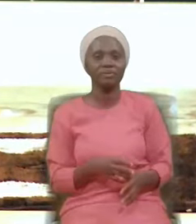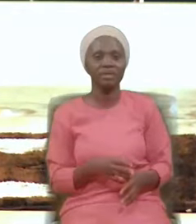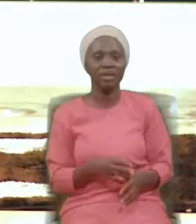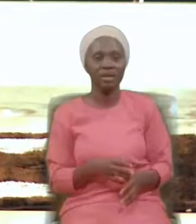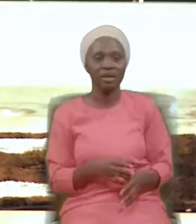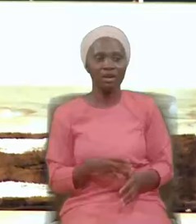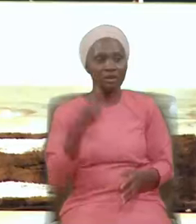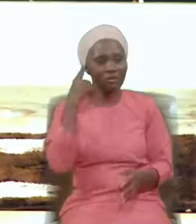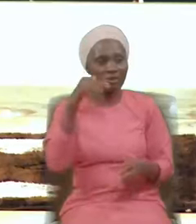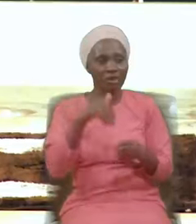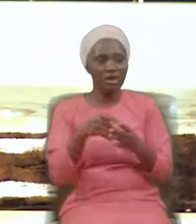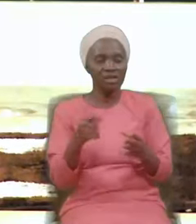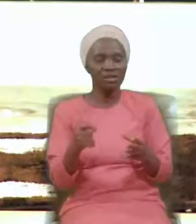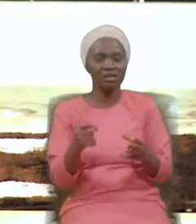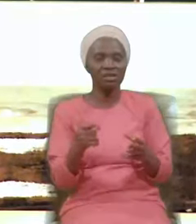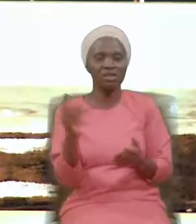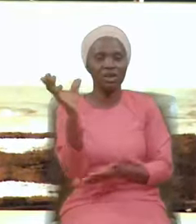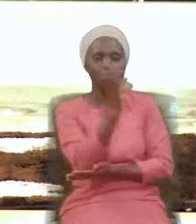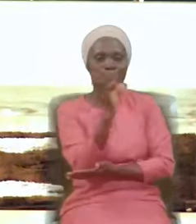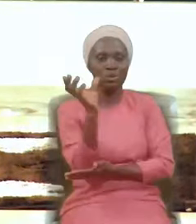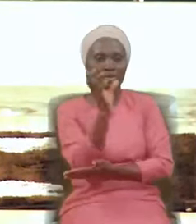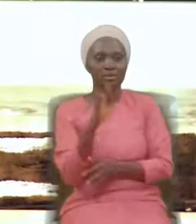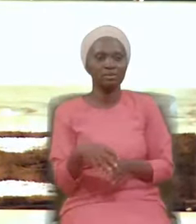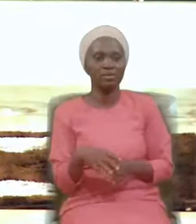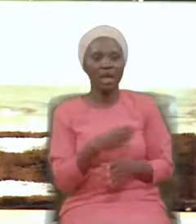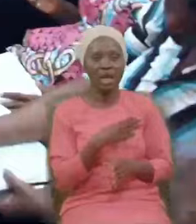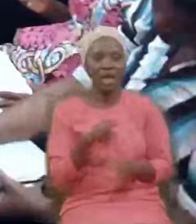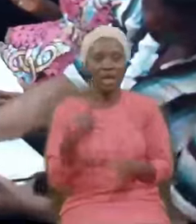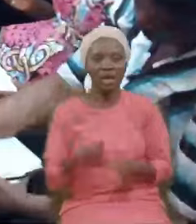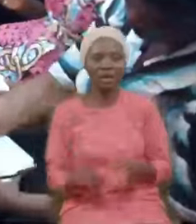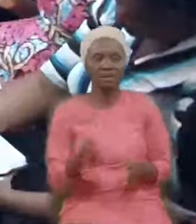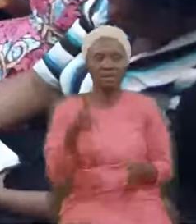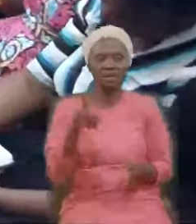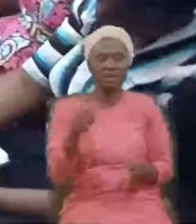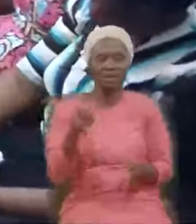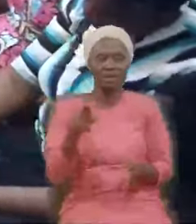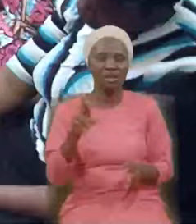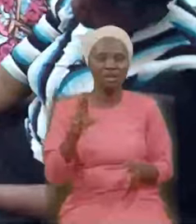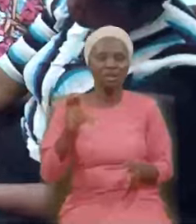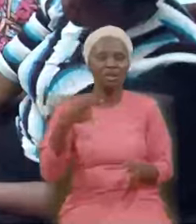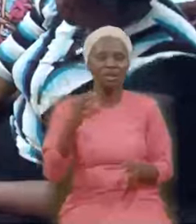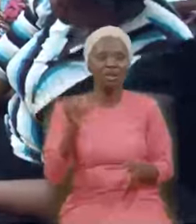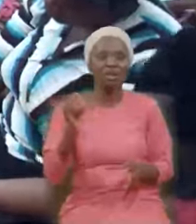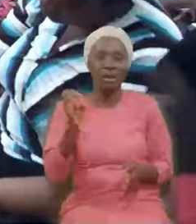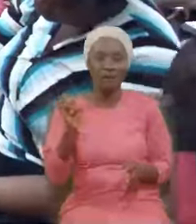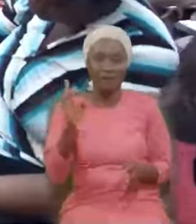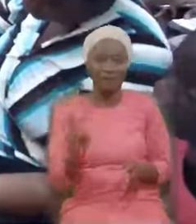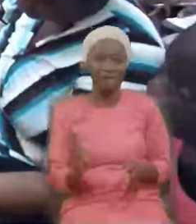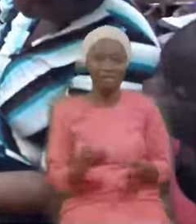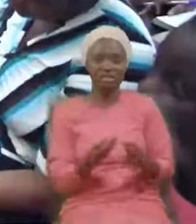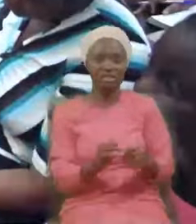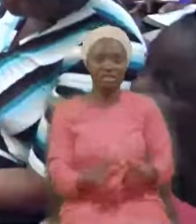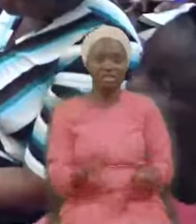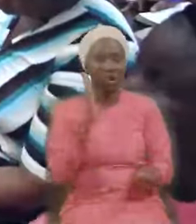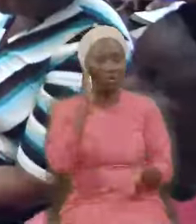la solitude. Le mirage se changera en étang et la terre